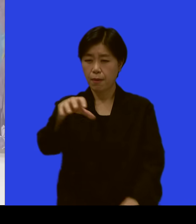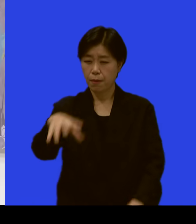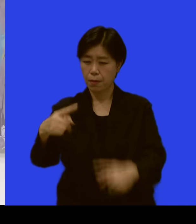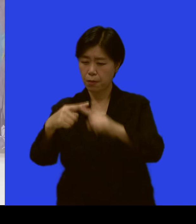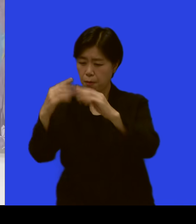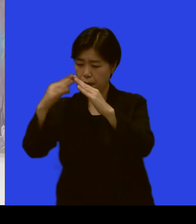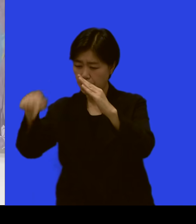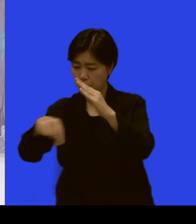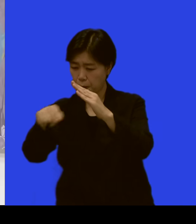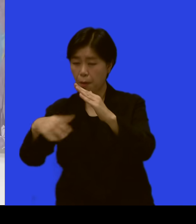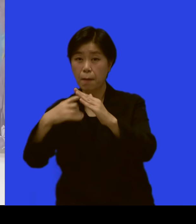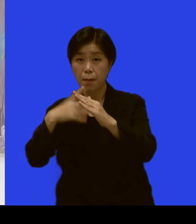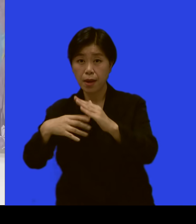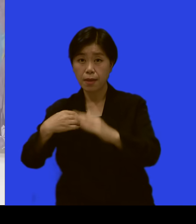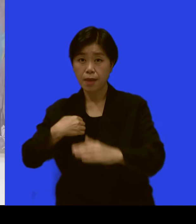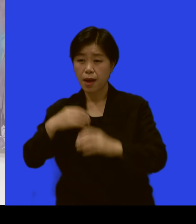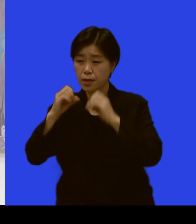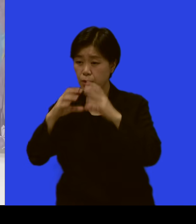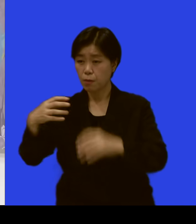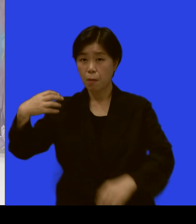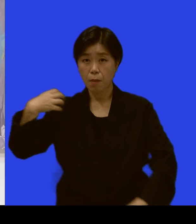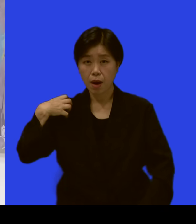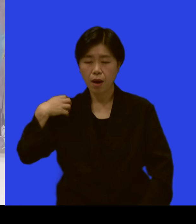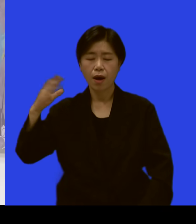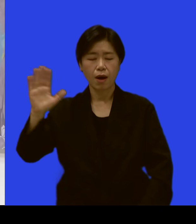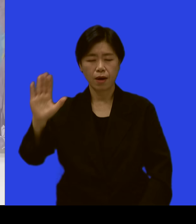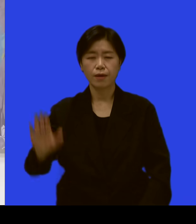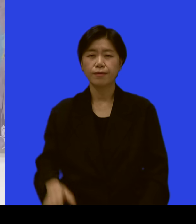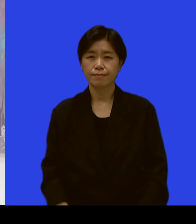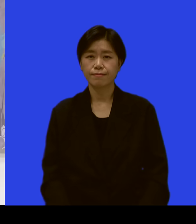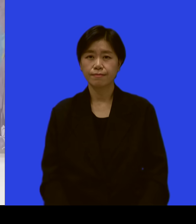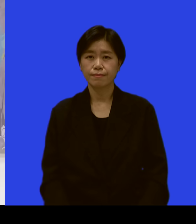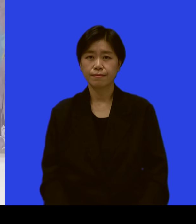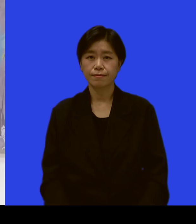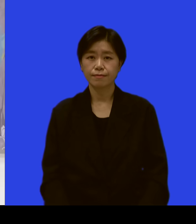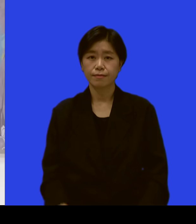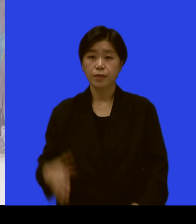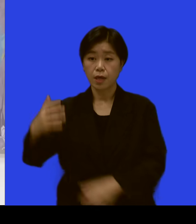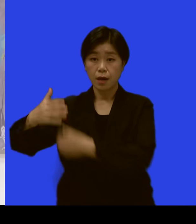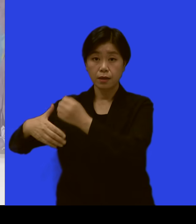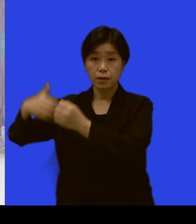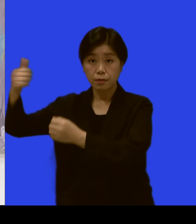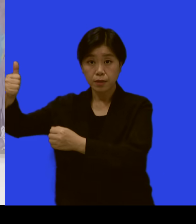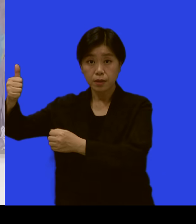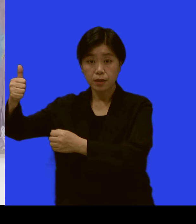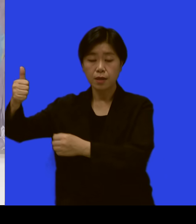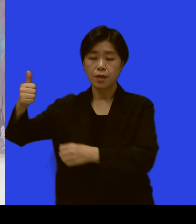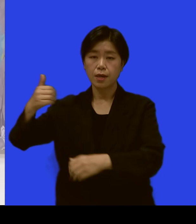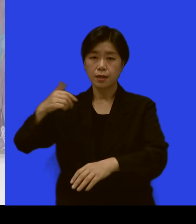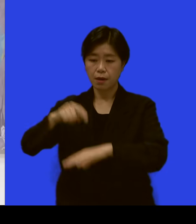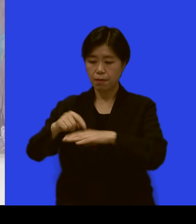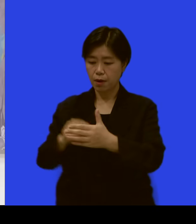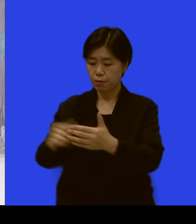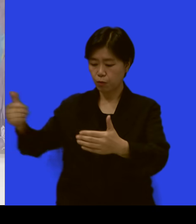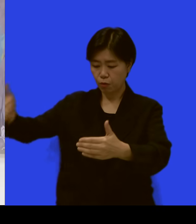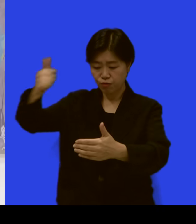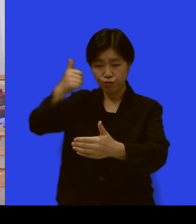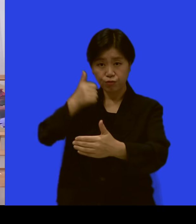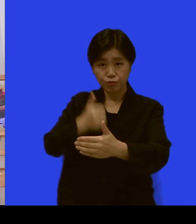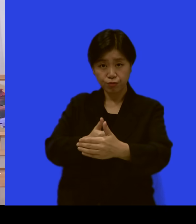그 내가 너에 대한 계획이 있다라고 말씀하셨던 그때부터 지금까지 내 마음 안에 주인이